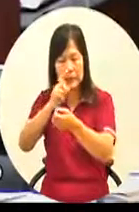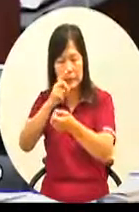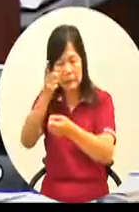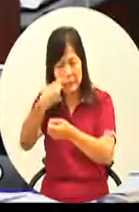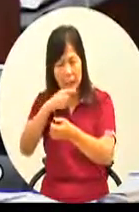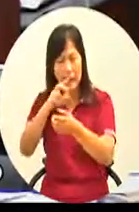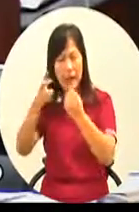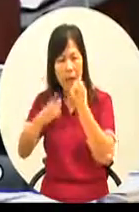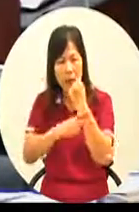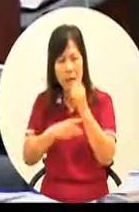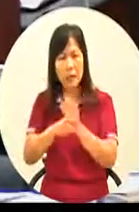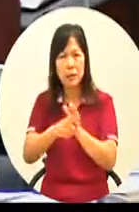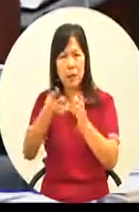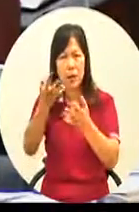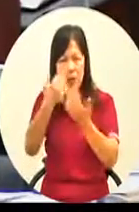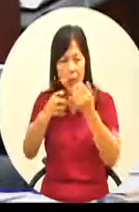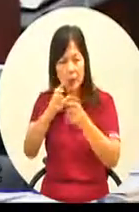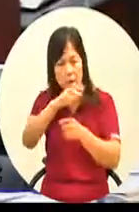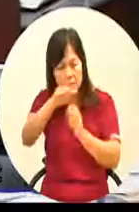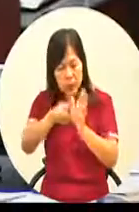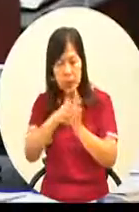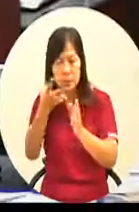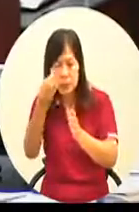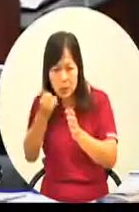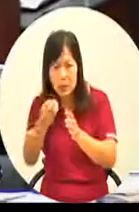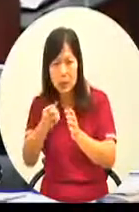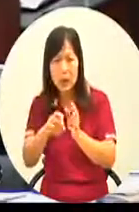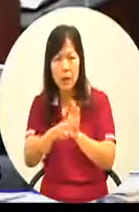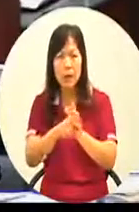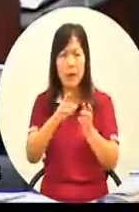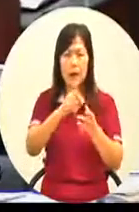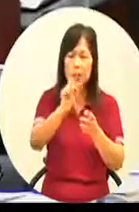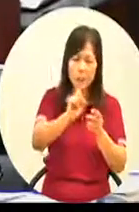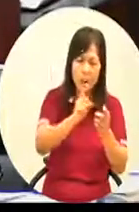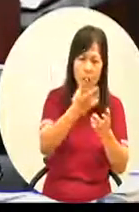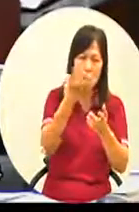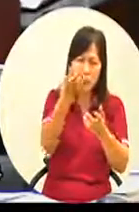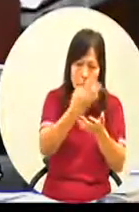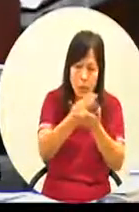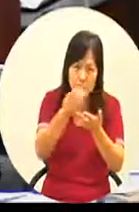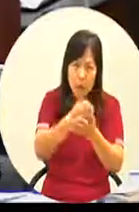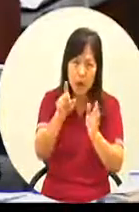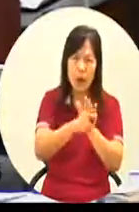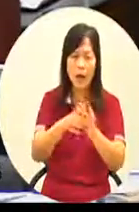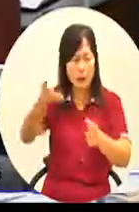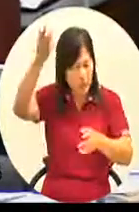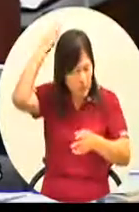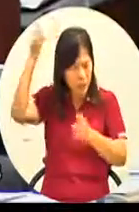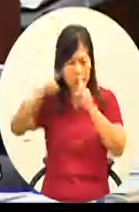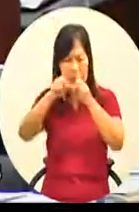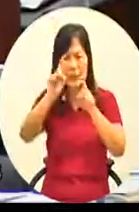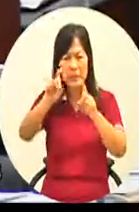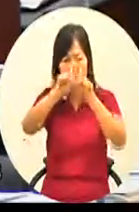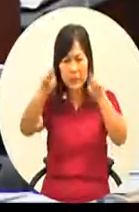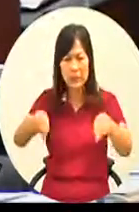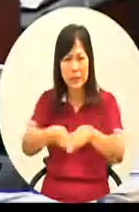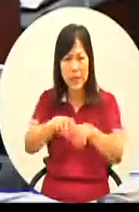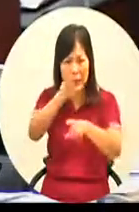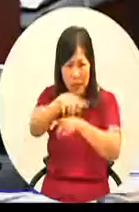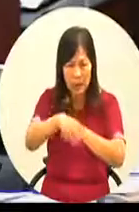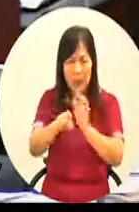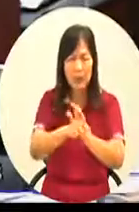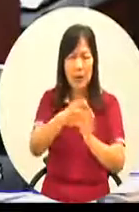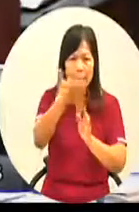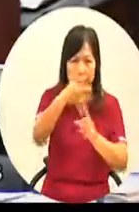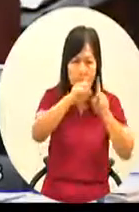就发动找啊。吼，北四坑几号，啊是较早有名的十张犁几号，啊八张犁几号，